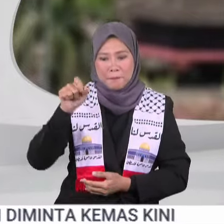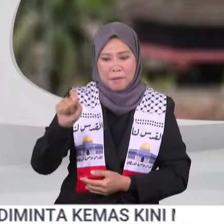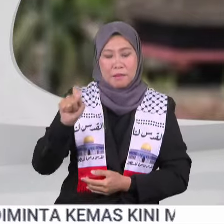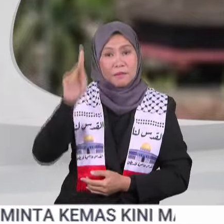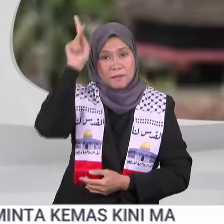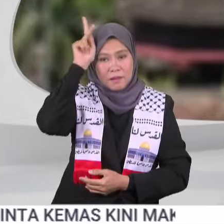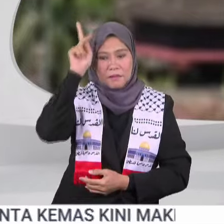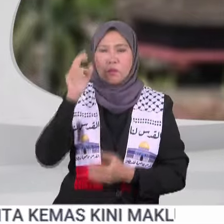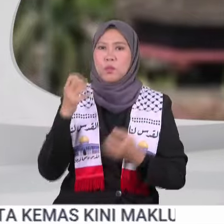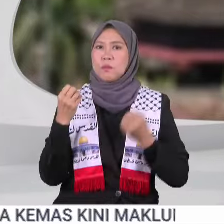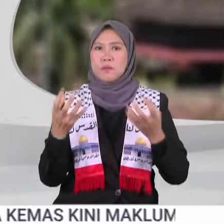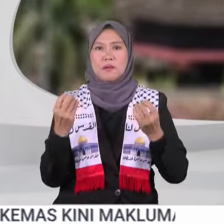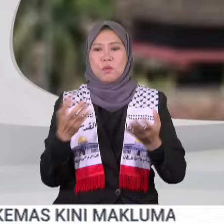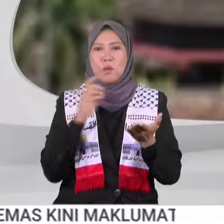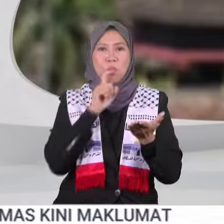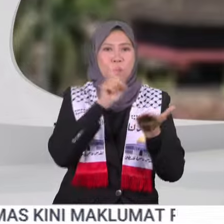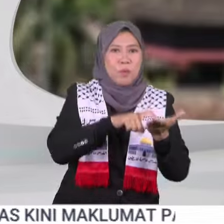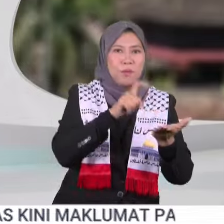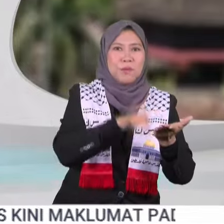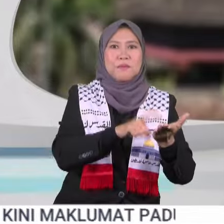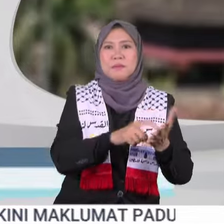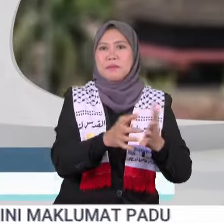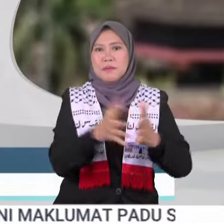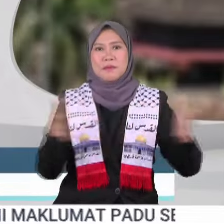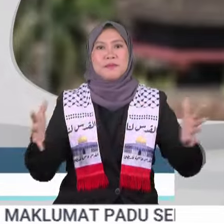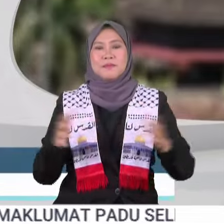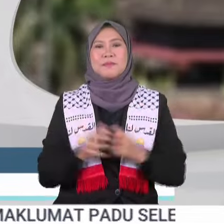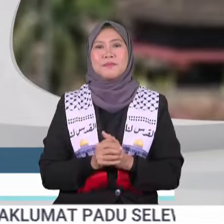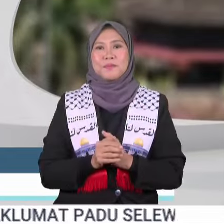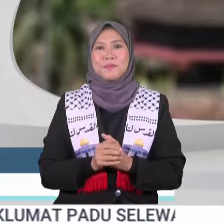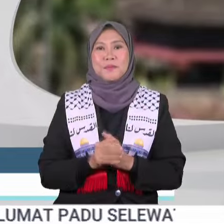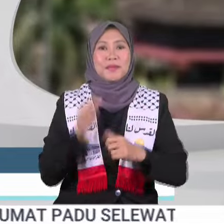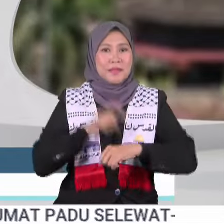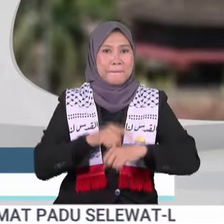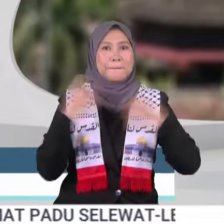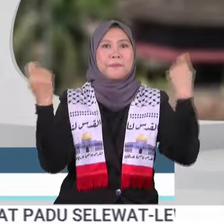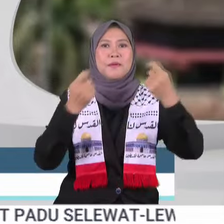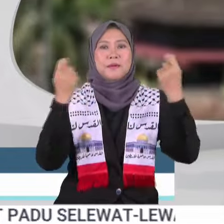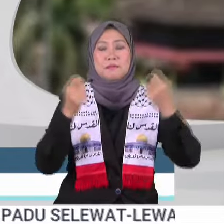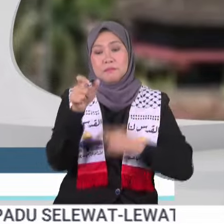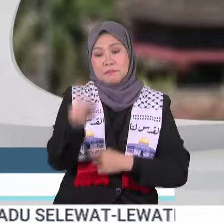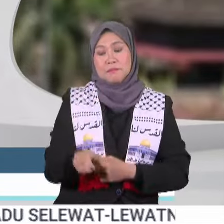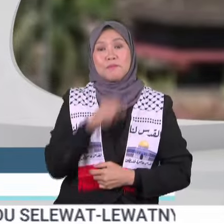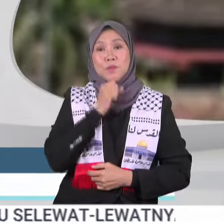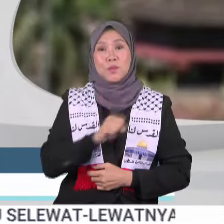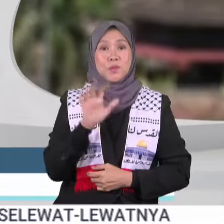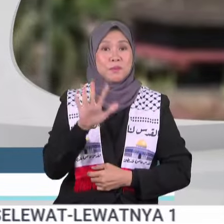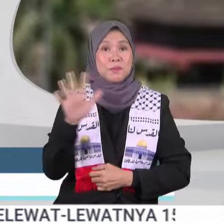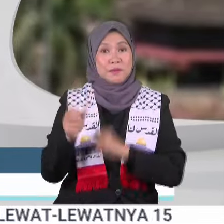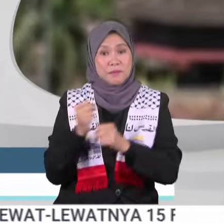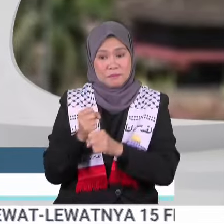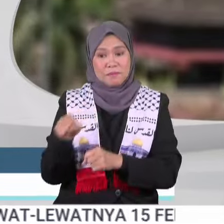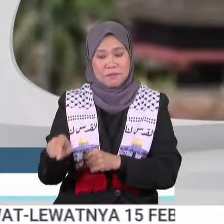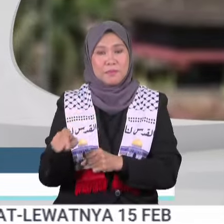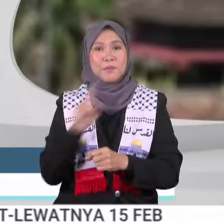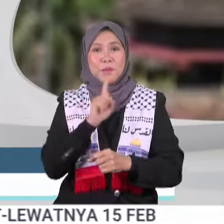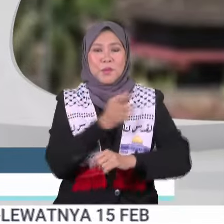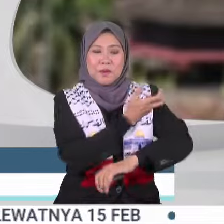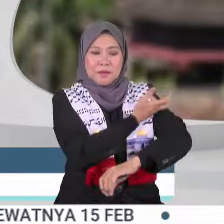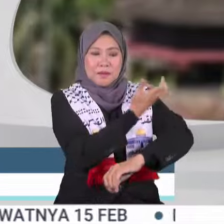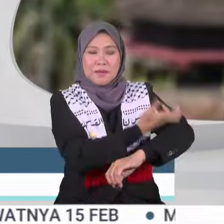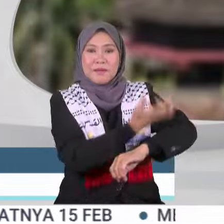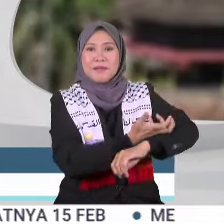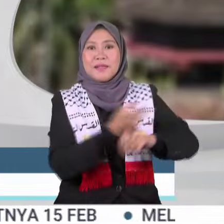ganda setiap kali musim perayaan pengusahanya Ani dolah 55 tahun berkata perniagaan yang diwarisi